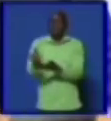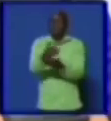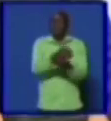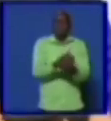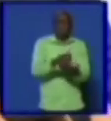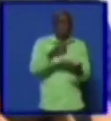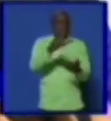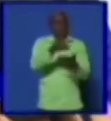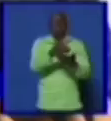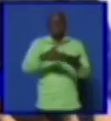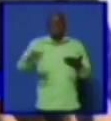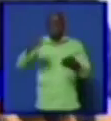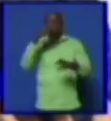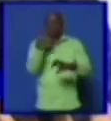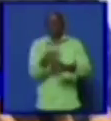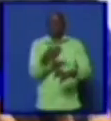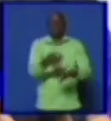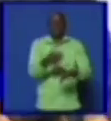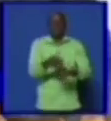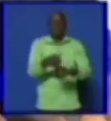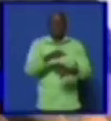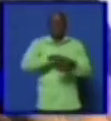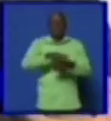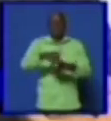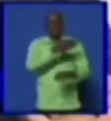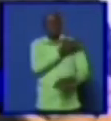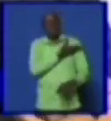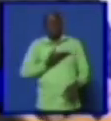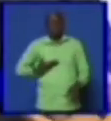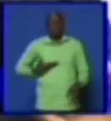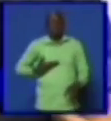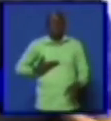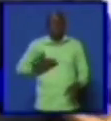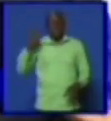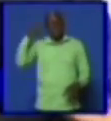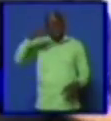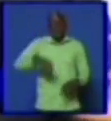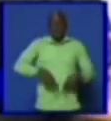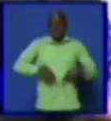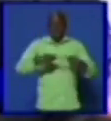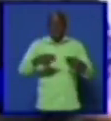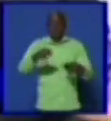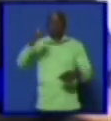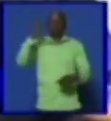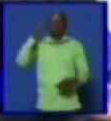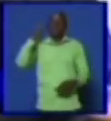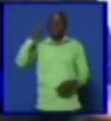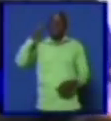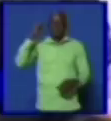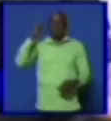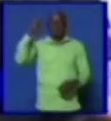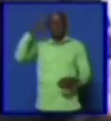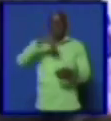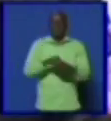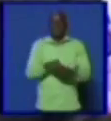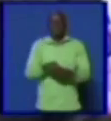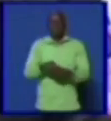difficultés, notamment sur les pièces, concernant le vécu quotidien, voilà, des